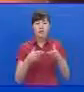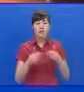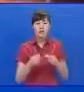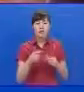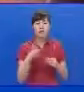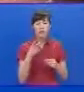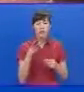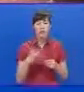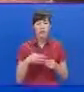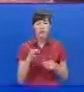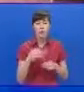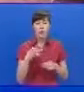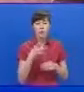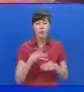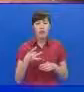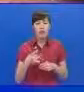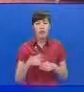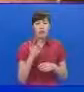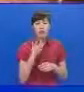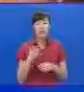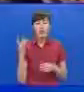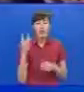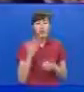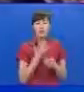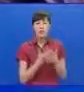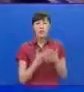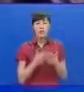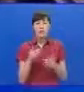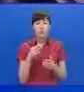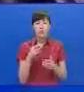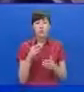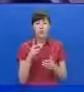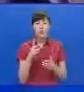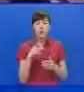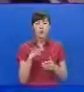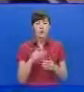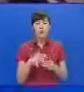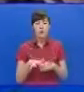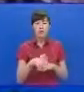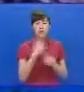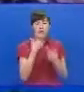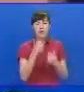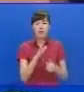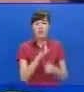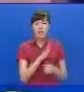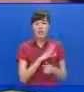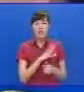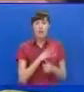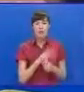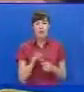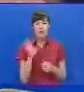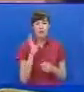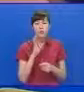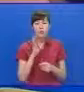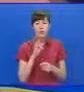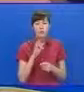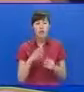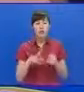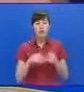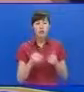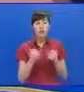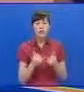кету керек, Отырар ауданы кеңес кезеңінен бері жүгері өсірумен төңірекке танылған аймақ. Мұнда суармалы жердің басым бөлігіне әлі күнге